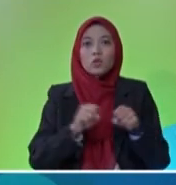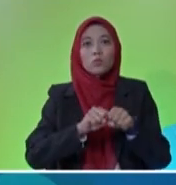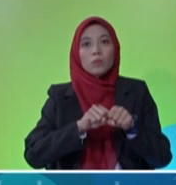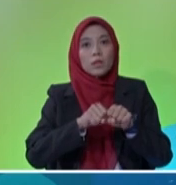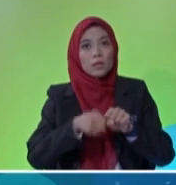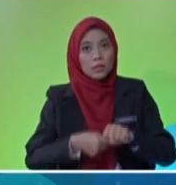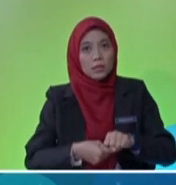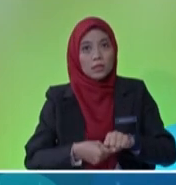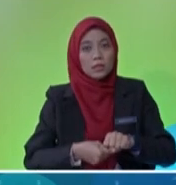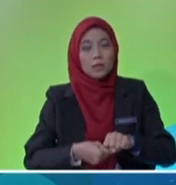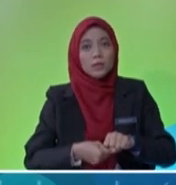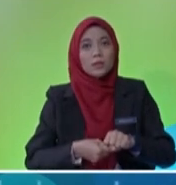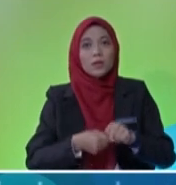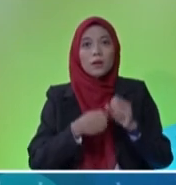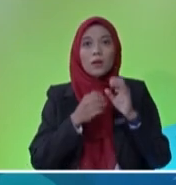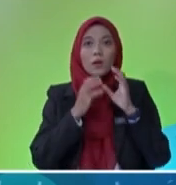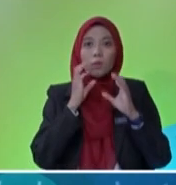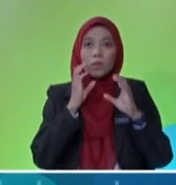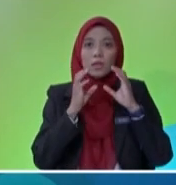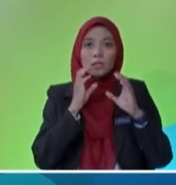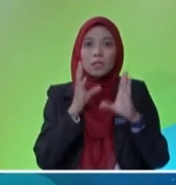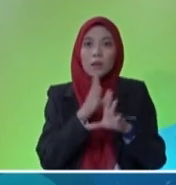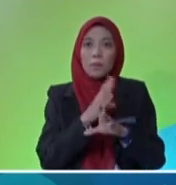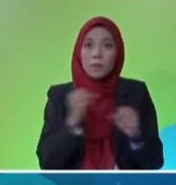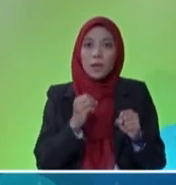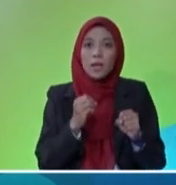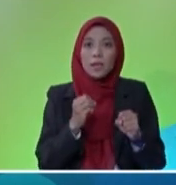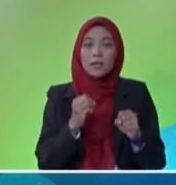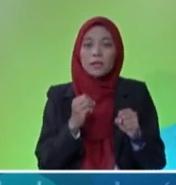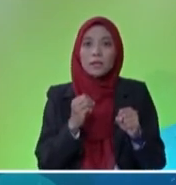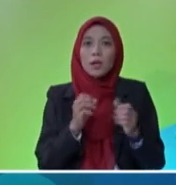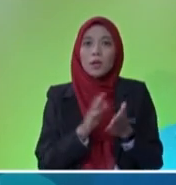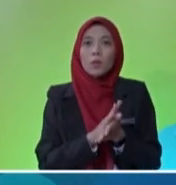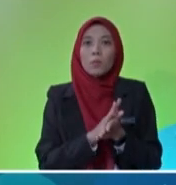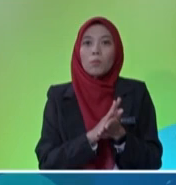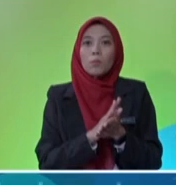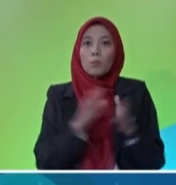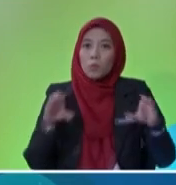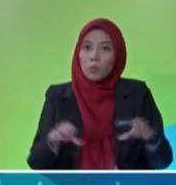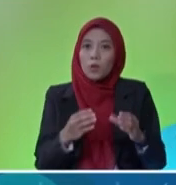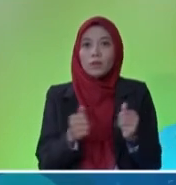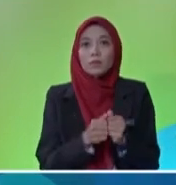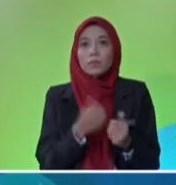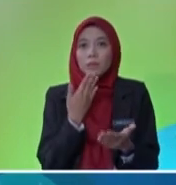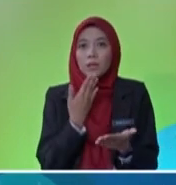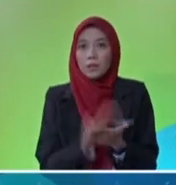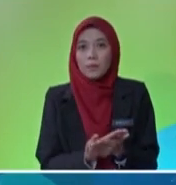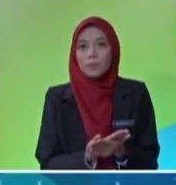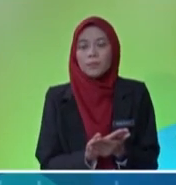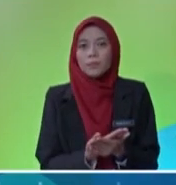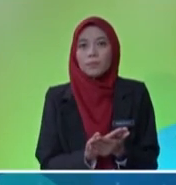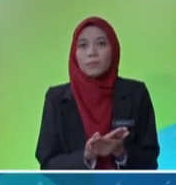dan laporan dapat dibuat dengan lancar oleh itu saya oleh itu